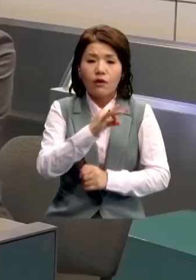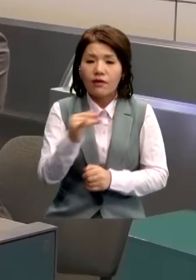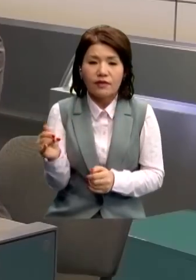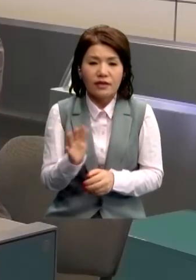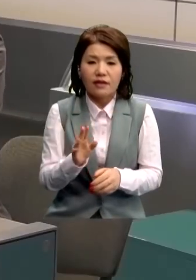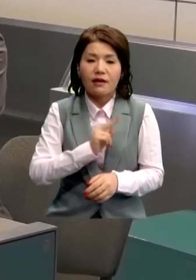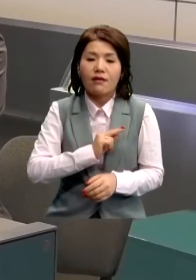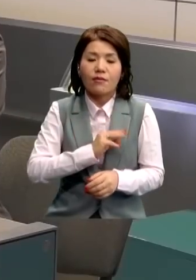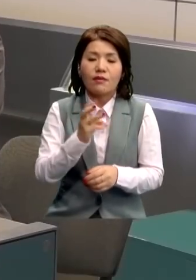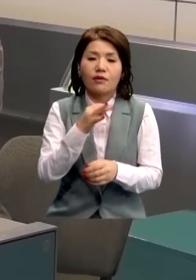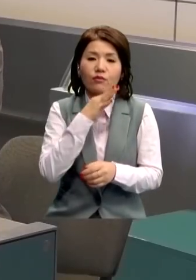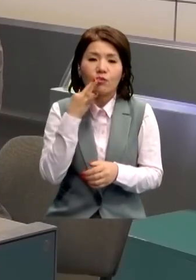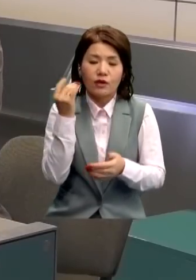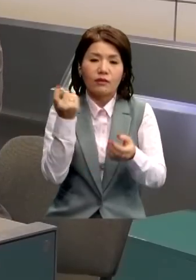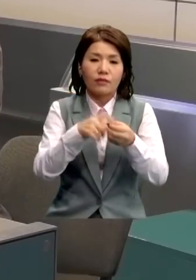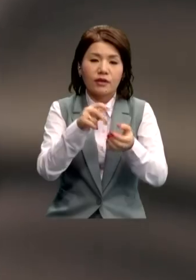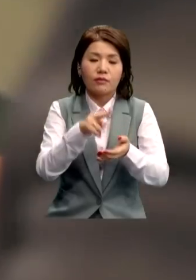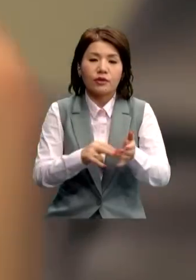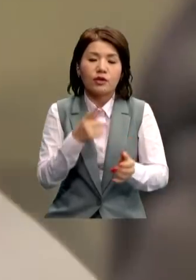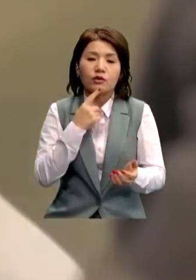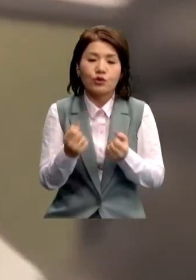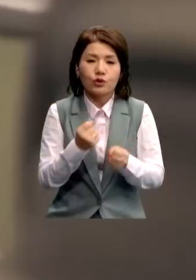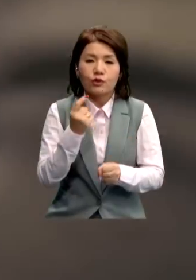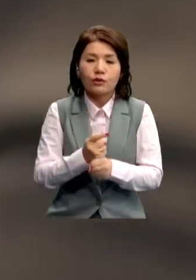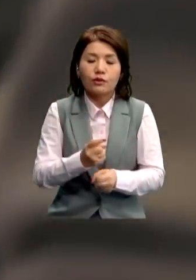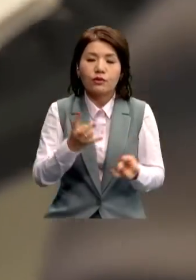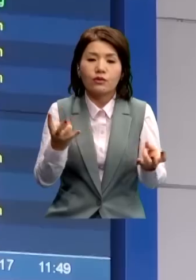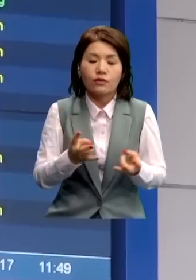жатқан еңбек мигранттарын есепке алуды күшейту